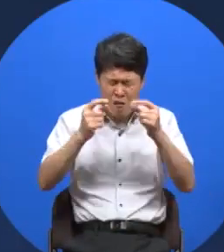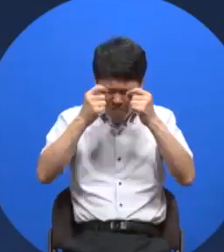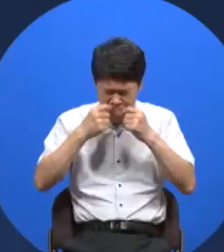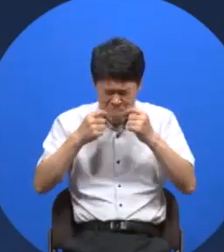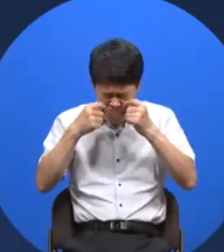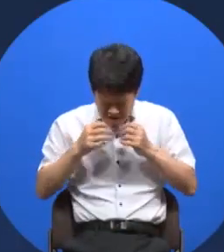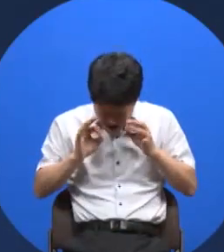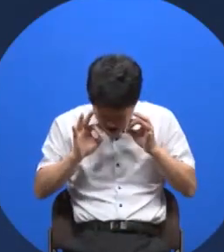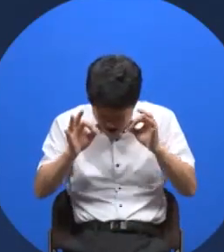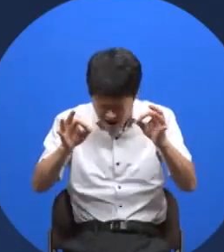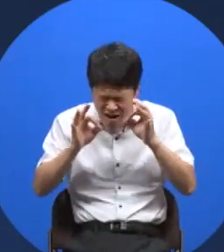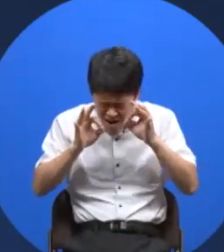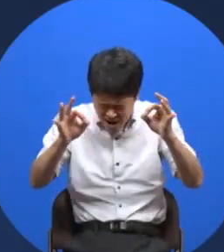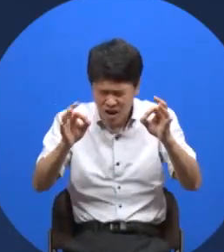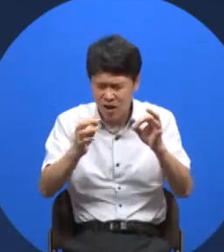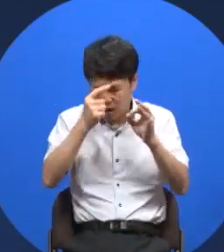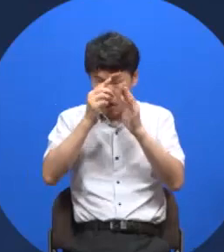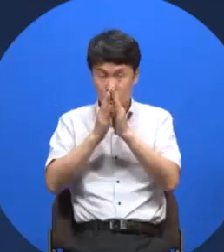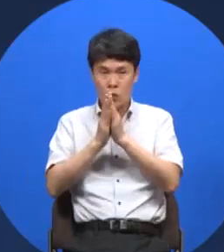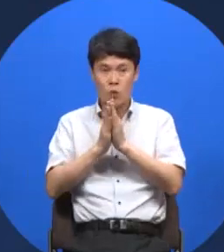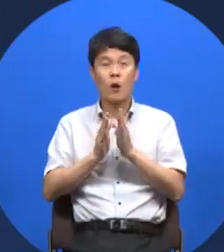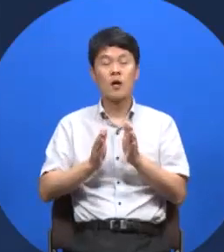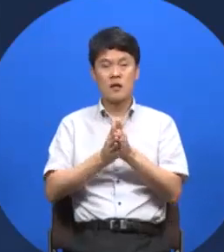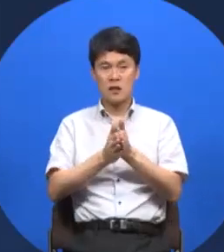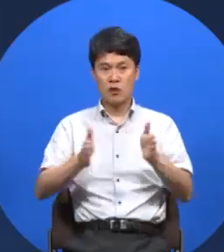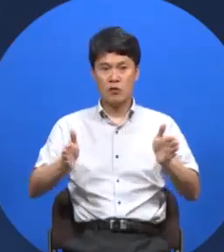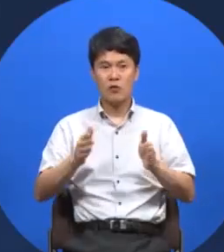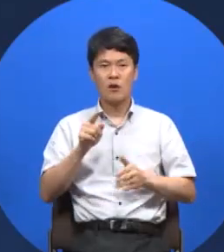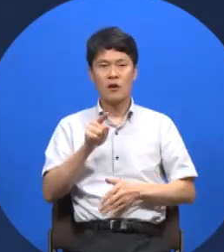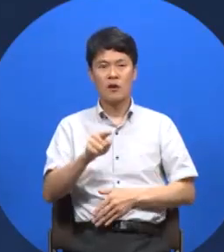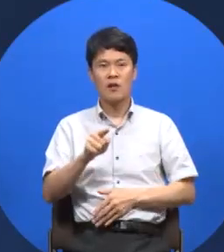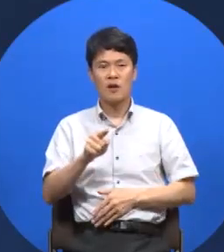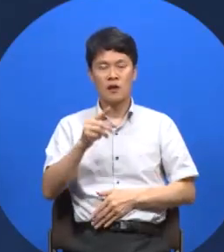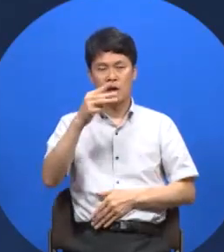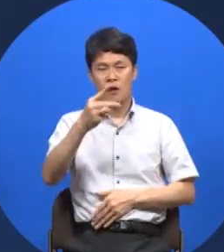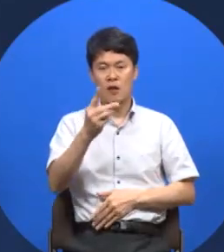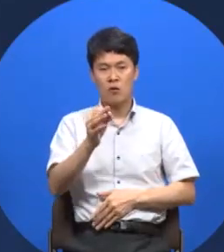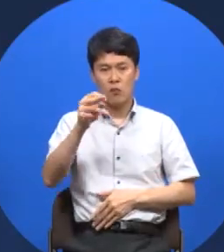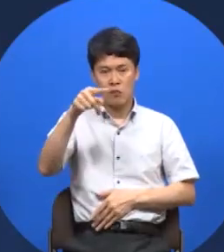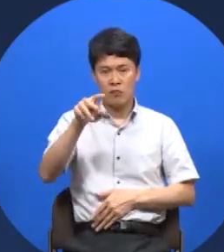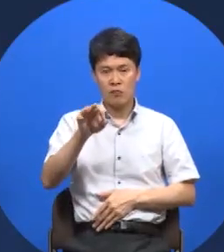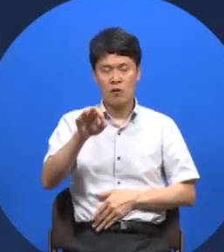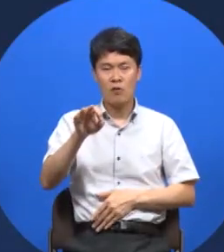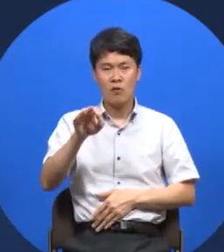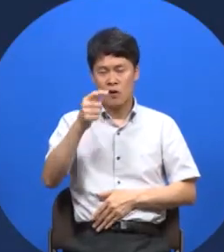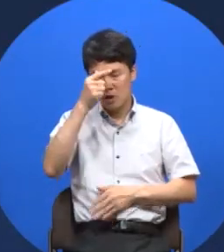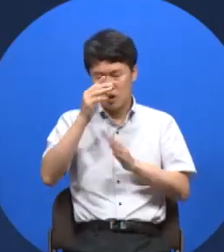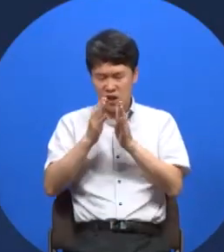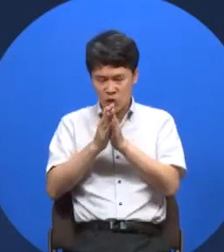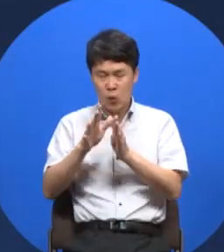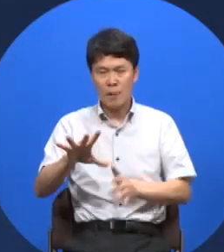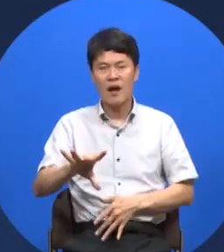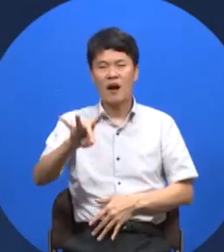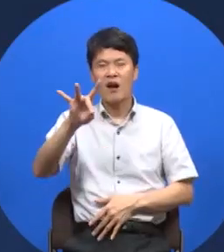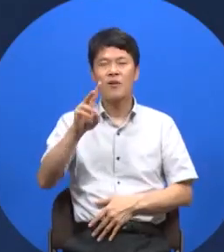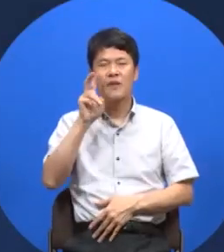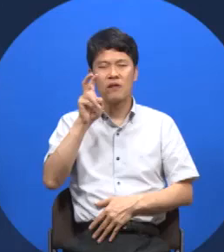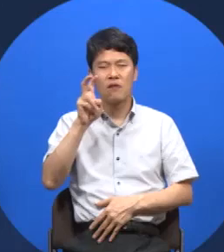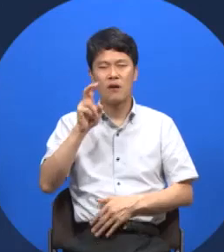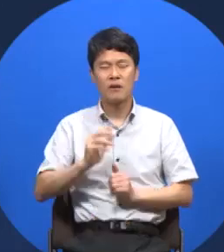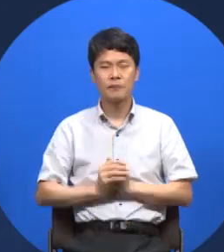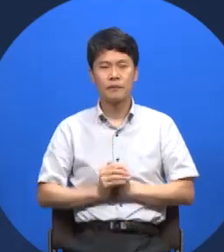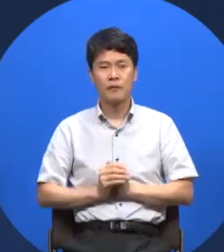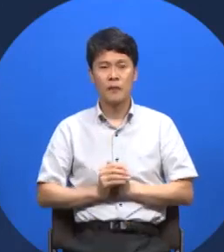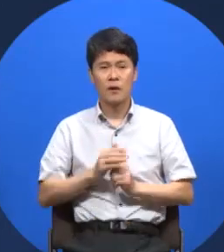기도가 쏟아져 나왔다고 합니다. 이것이 아마도 통성기도의 유래가 아니었을까 이렇게 생각합니다. 그런데